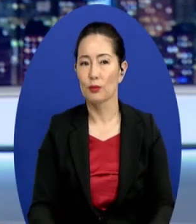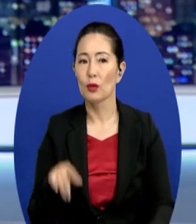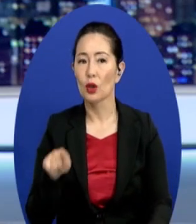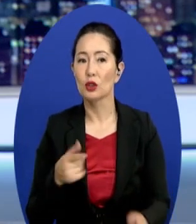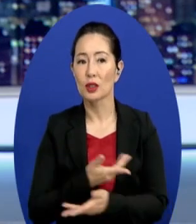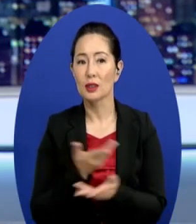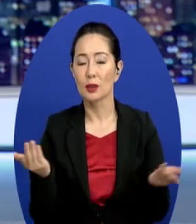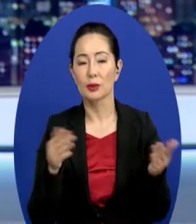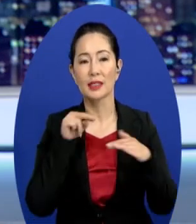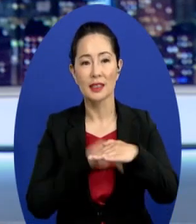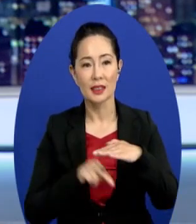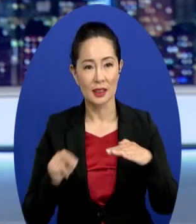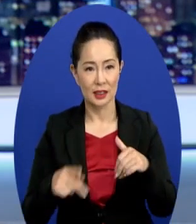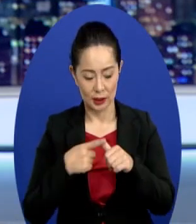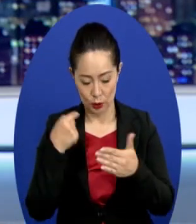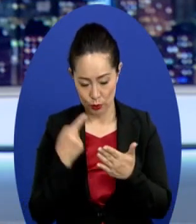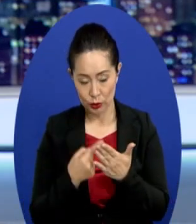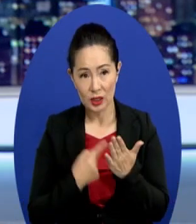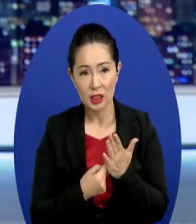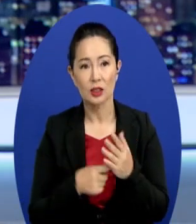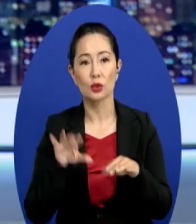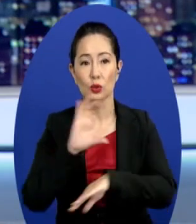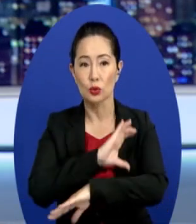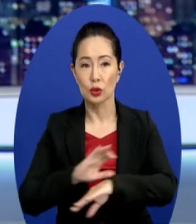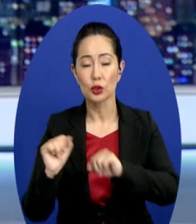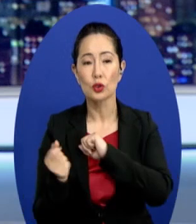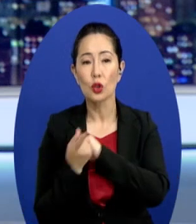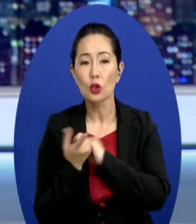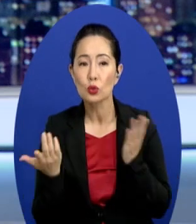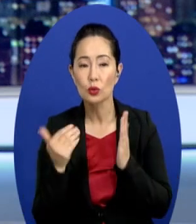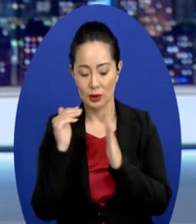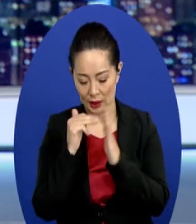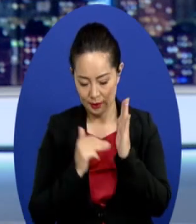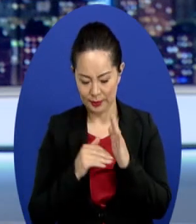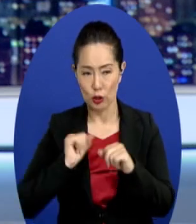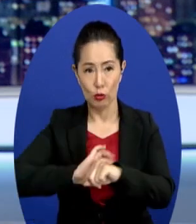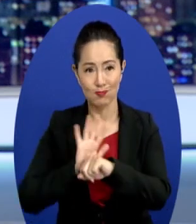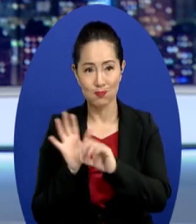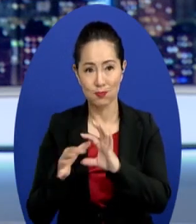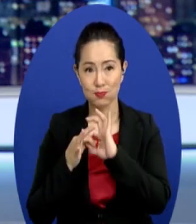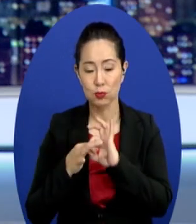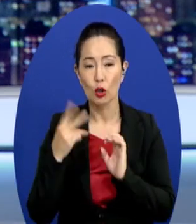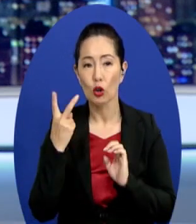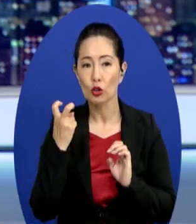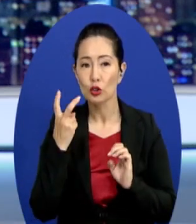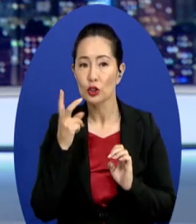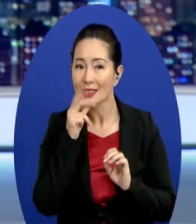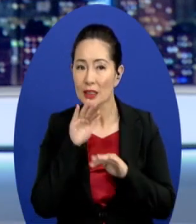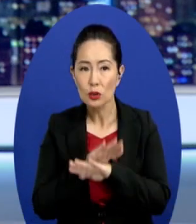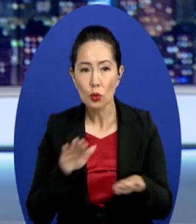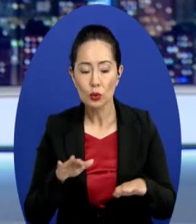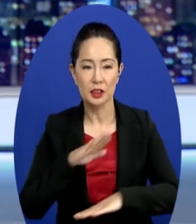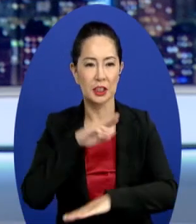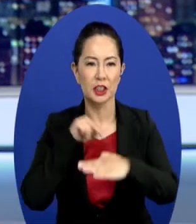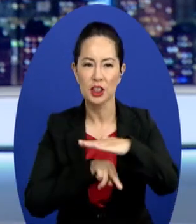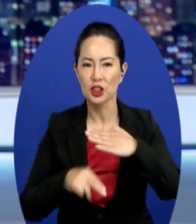Одоо үзэгчид та бүхэнд цэцэрлэгийн бүртгэл сургалтын онцлогийг танилцуулъя. Энэ хичээлийн жилд COVID-19-с шалтгаалаад 2 настай хүүхдүүдийг цэцэрлэг хамруулахгүй